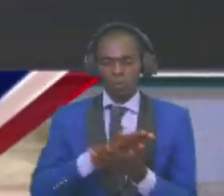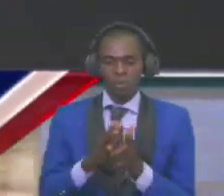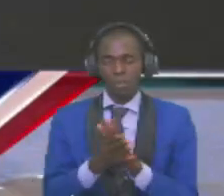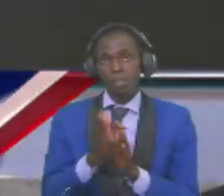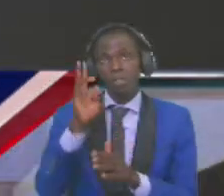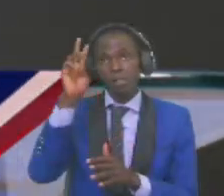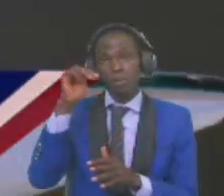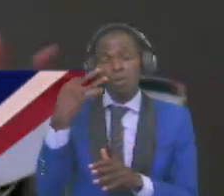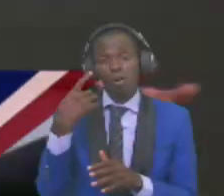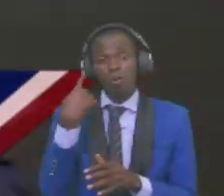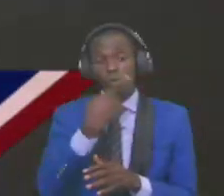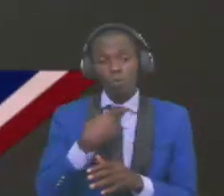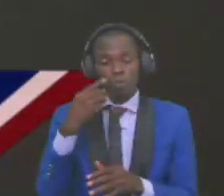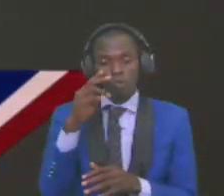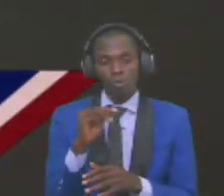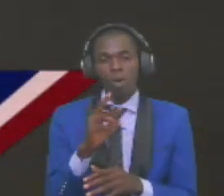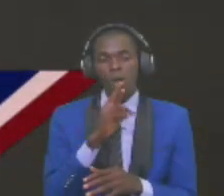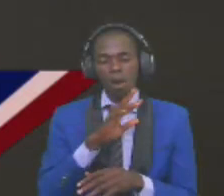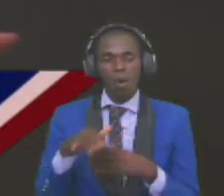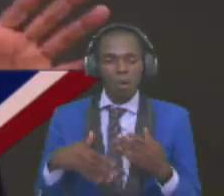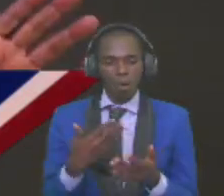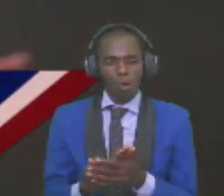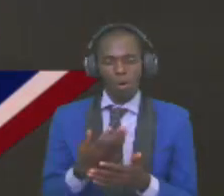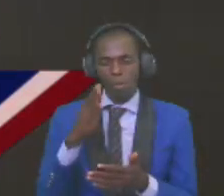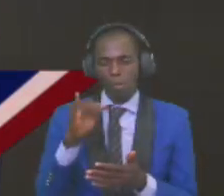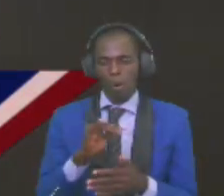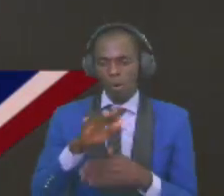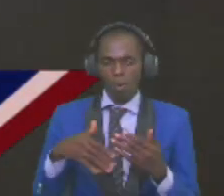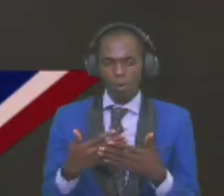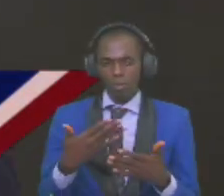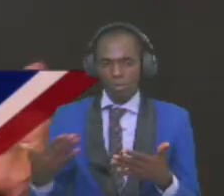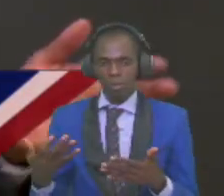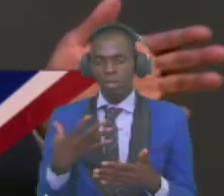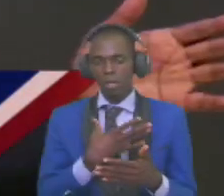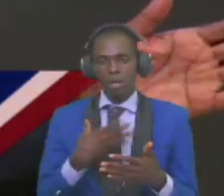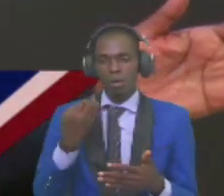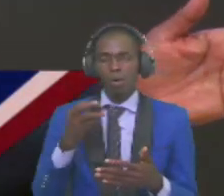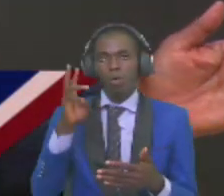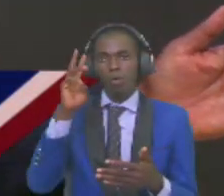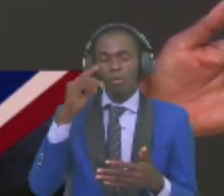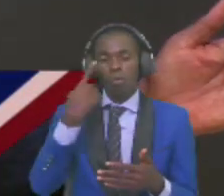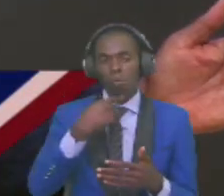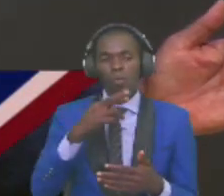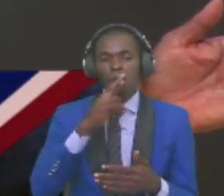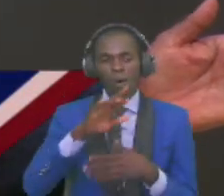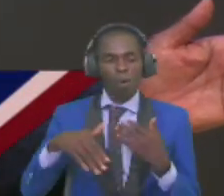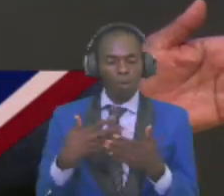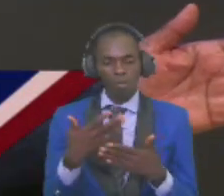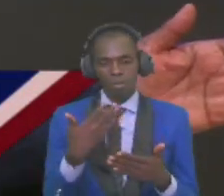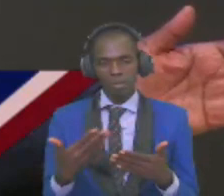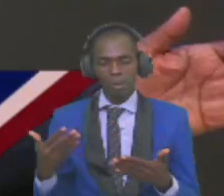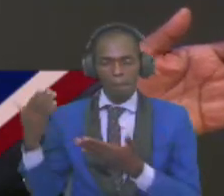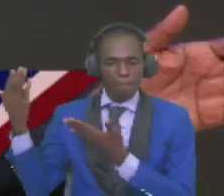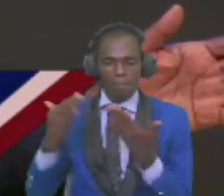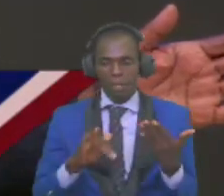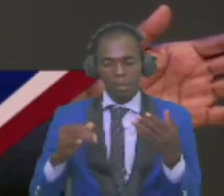il n'est pas venait en effet que celui pour qui les bars qui sont toutes choses et